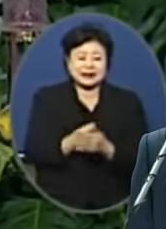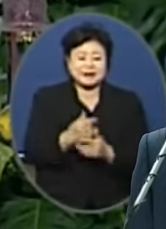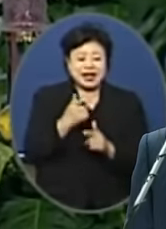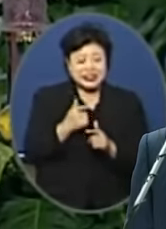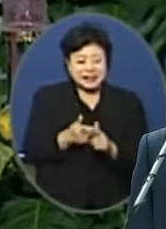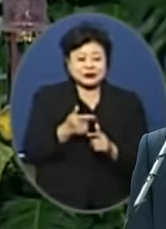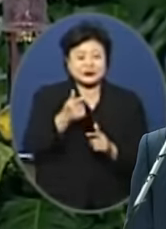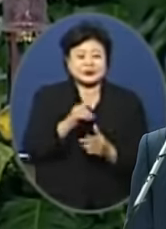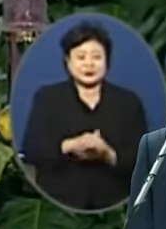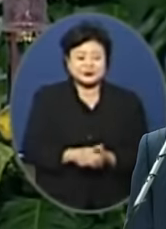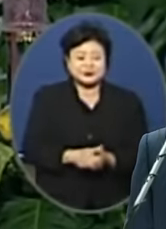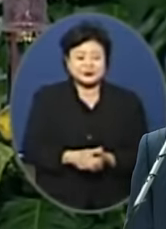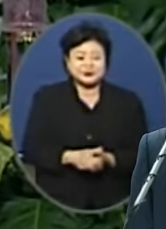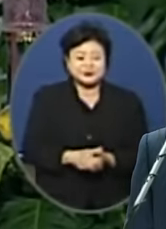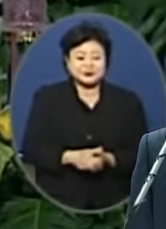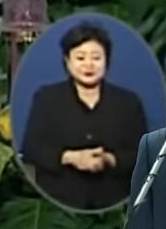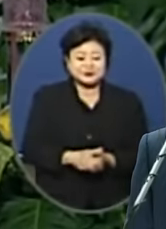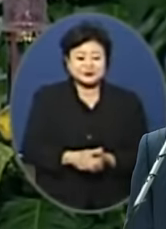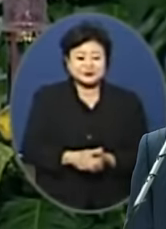예수님을